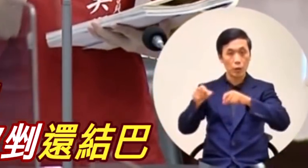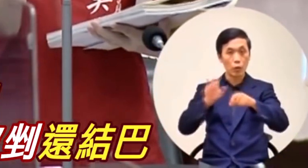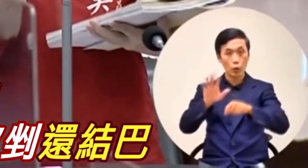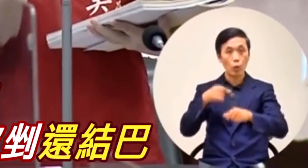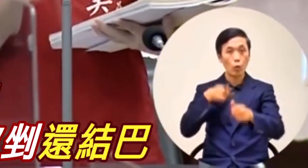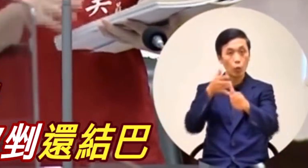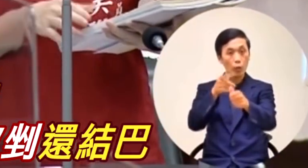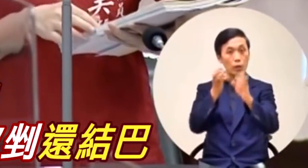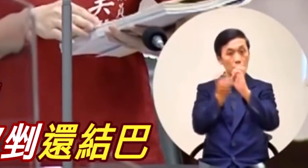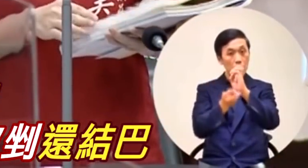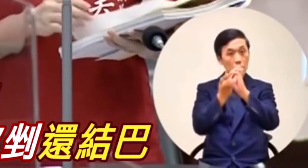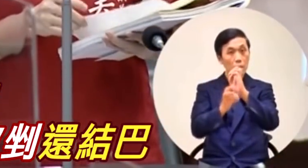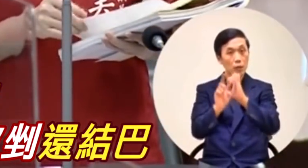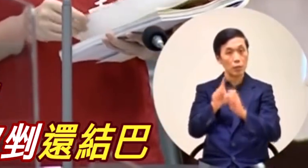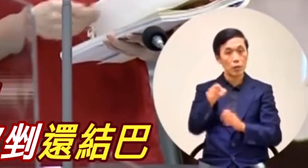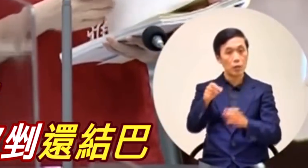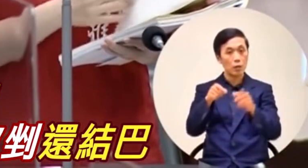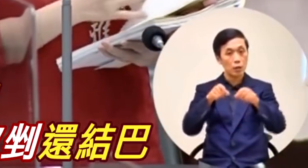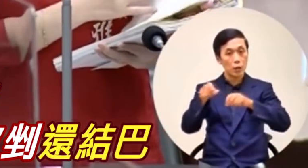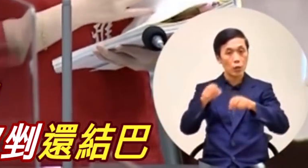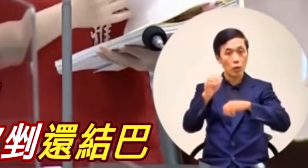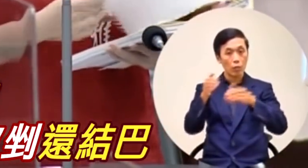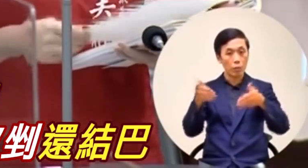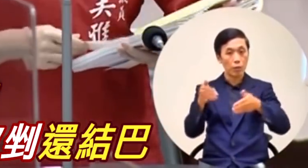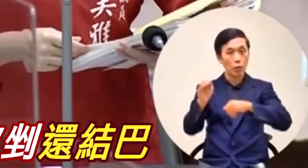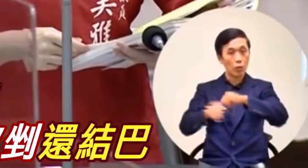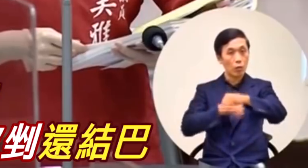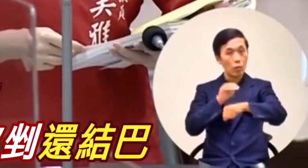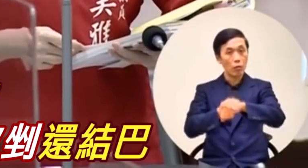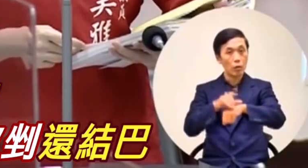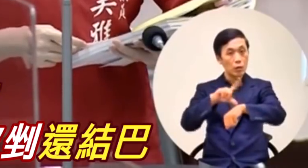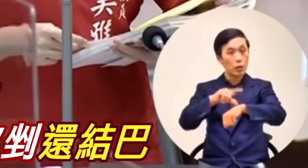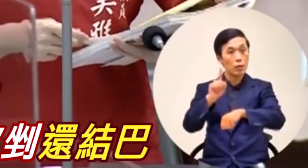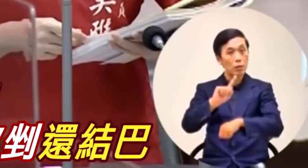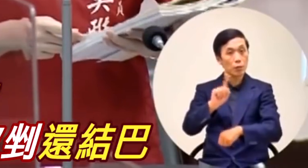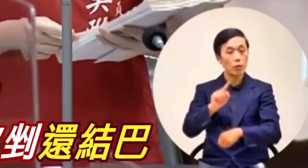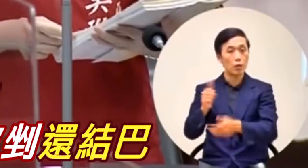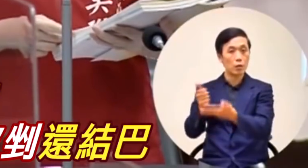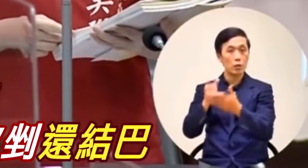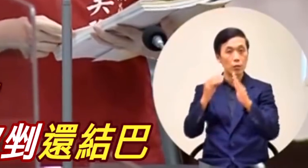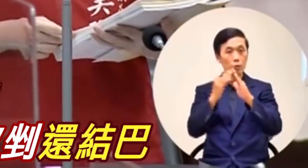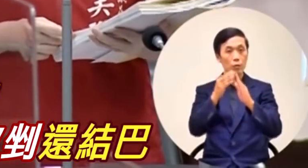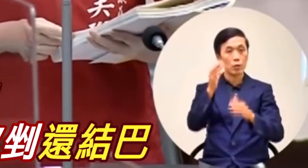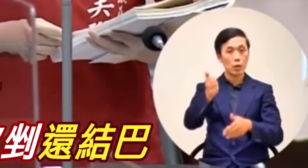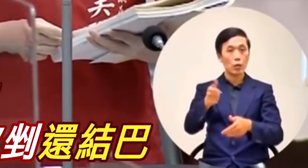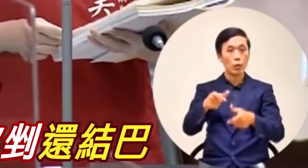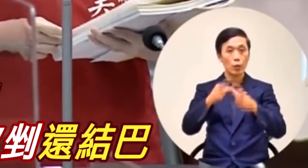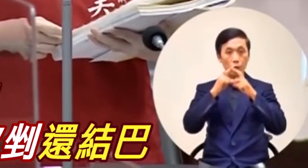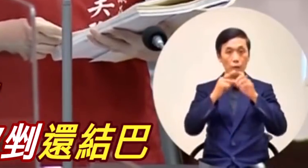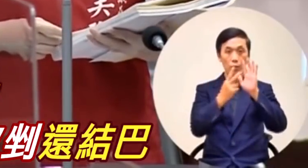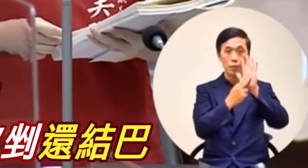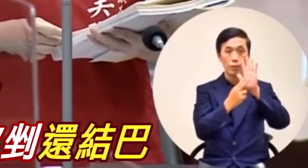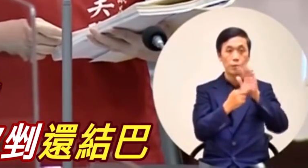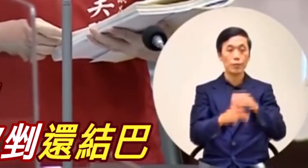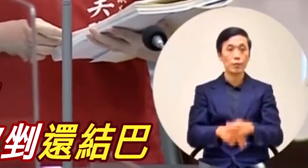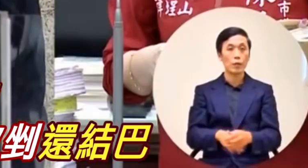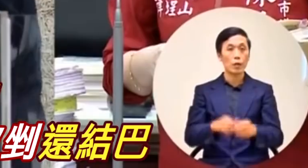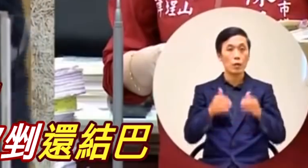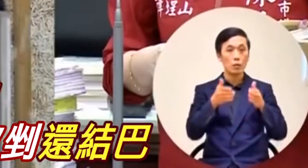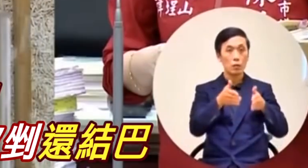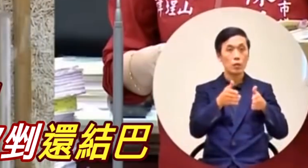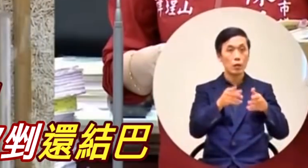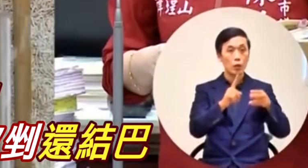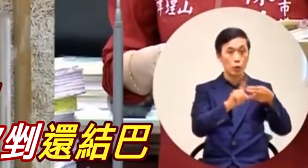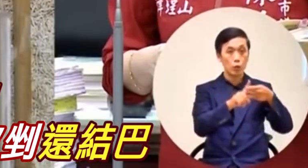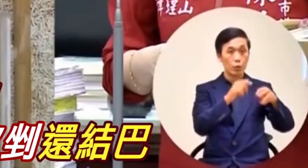一个部分是他预计什么时候会完工？来， 局长，请答复。 跟原主席